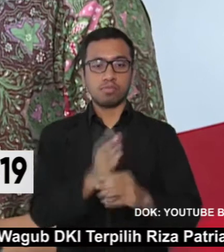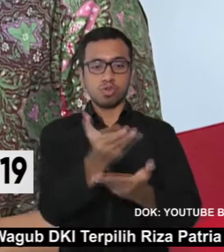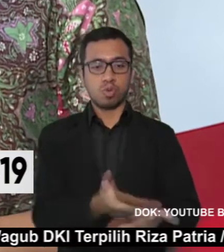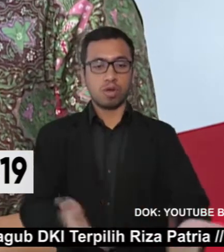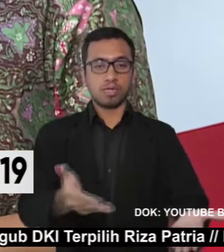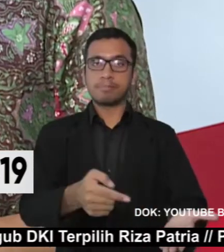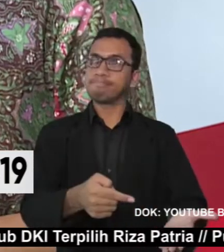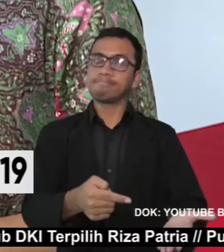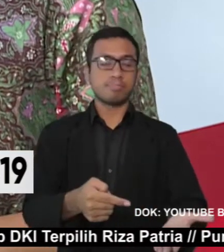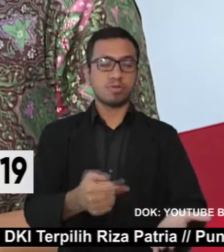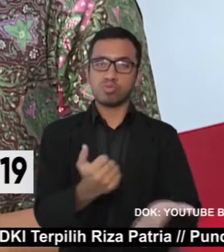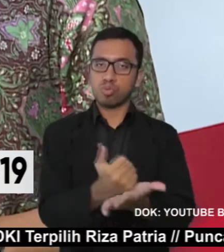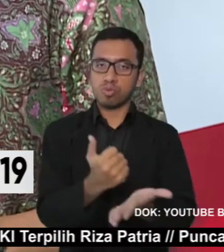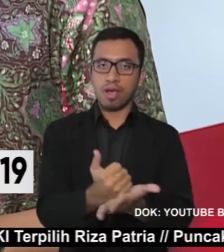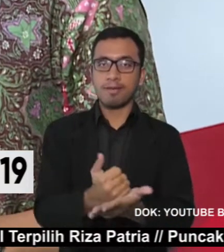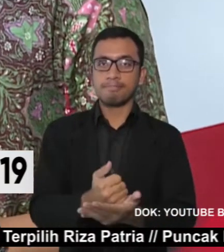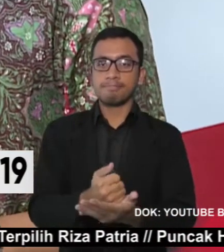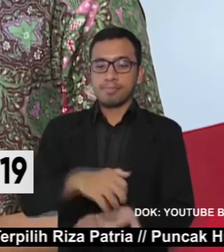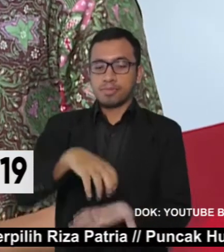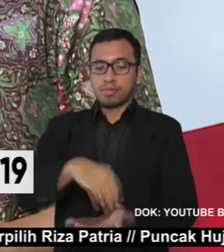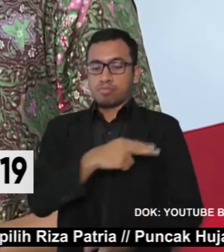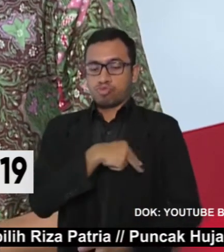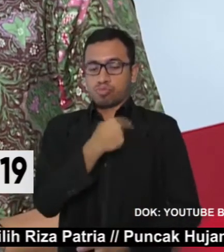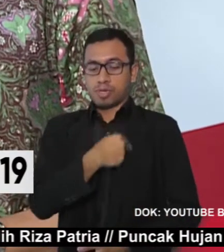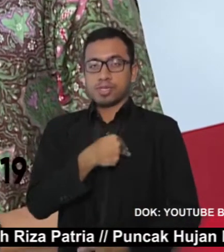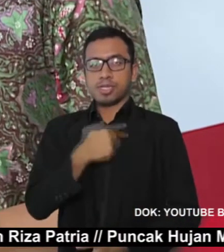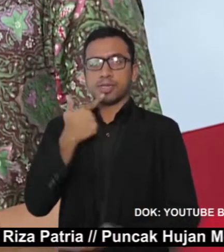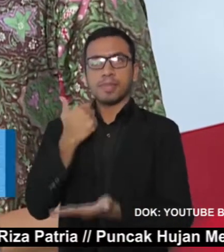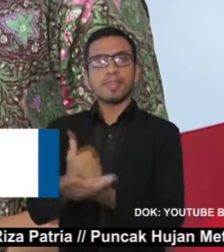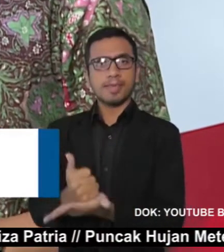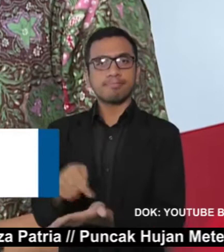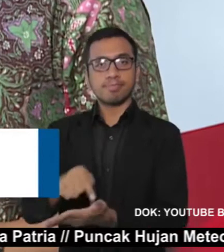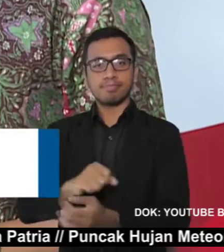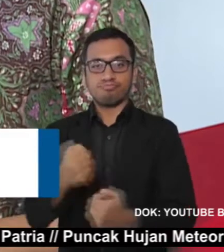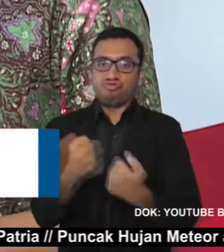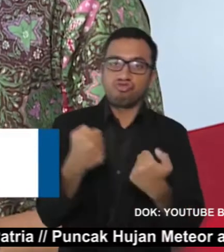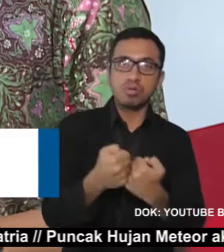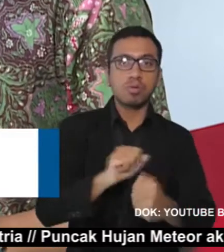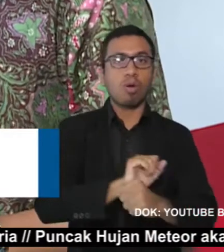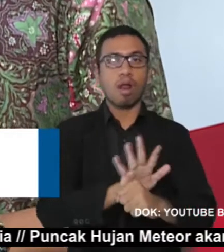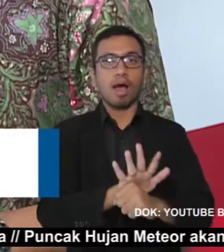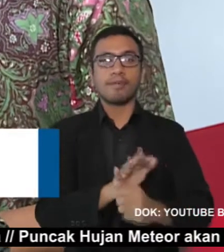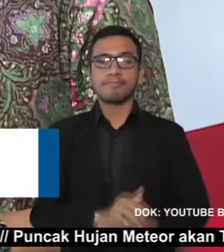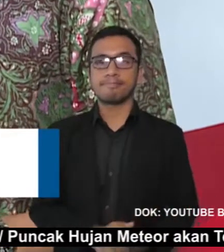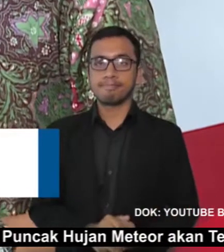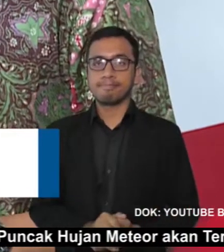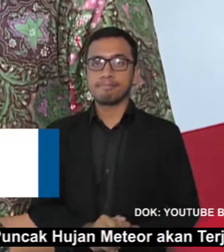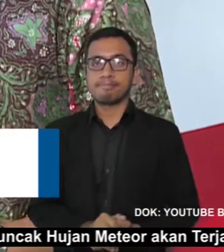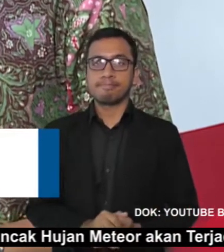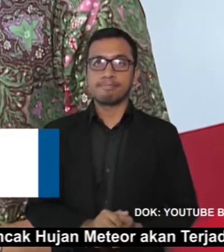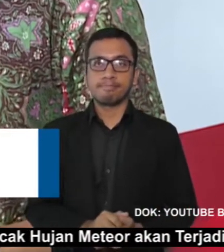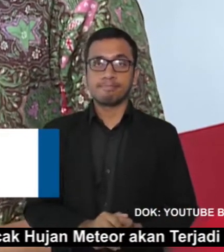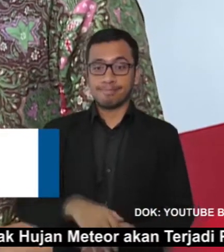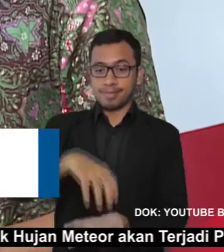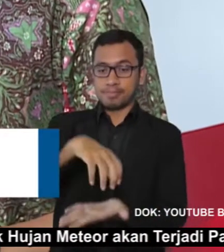mempunyai peran yang sangat besar dan sangat diperlukan salah satu perang yang dilakukan oleh Puskesmas adalah